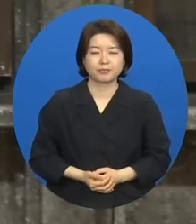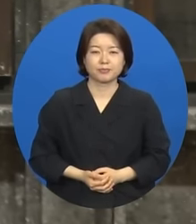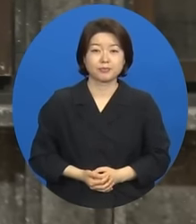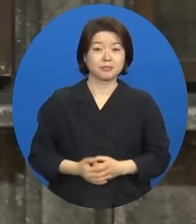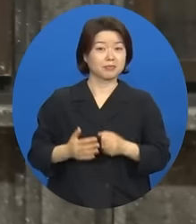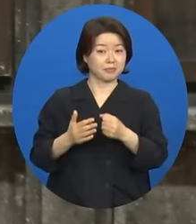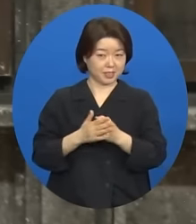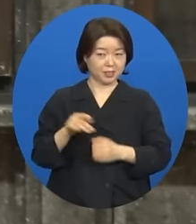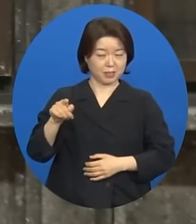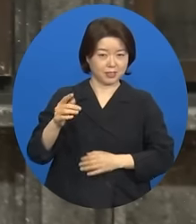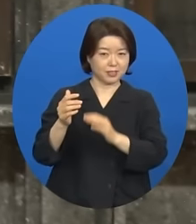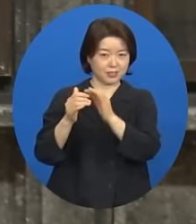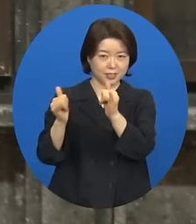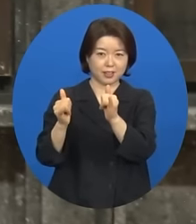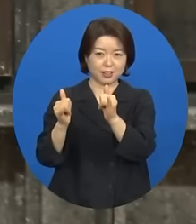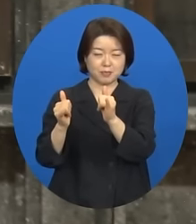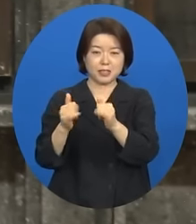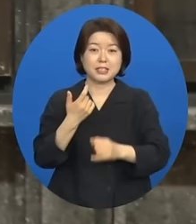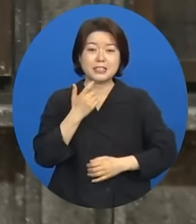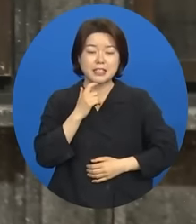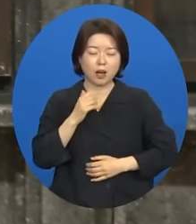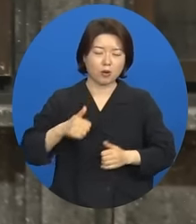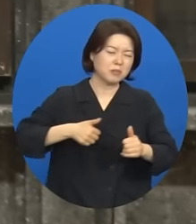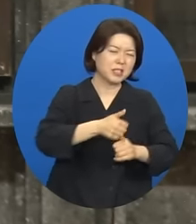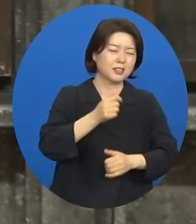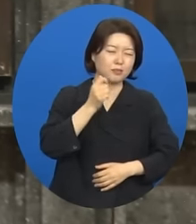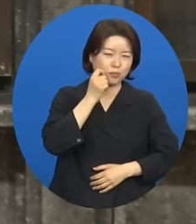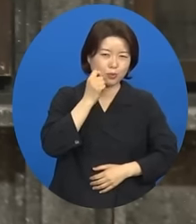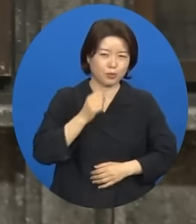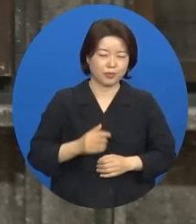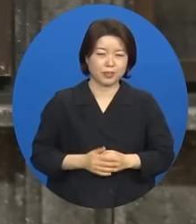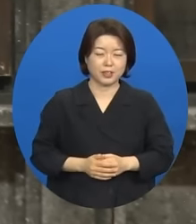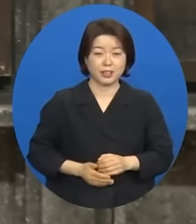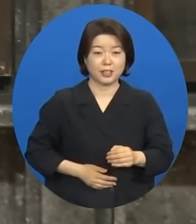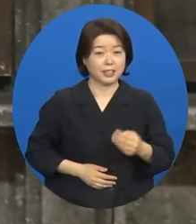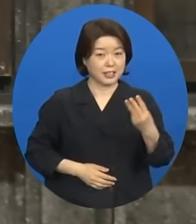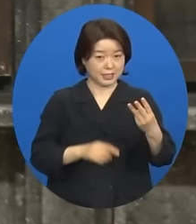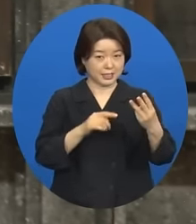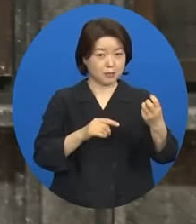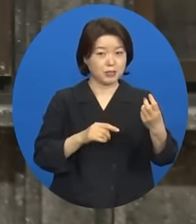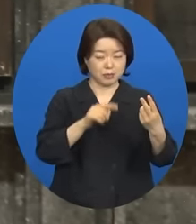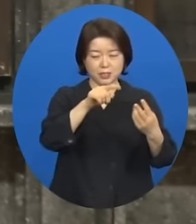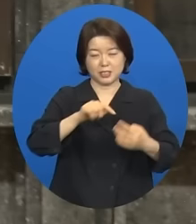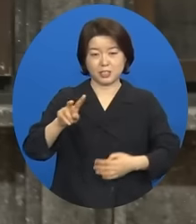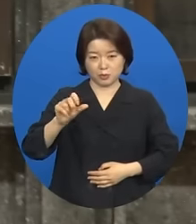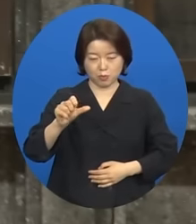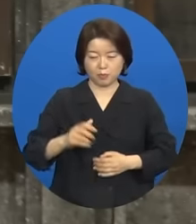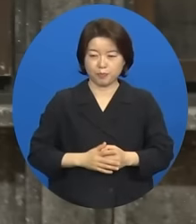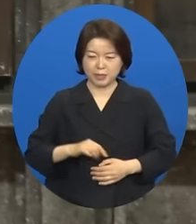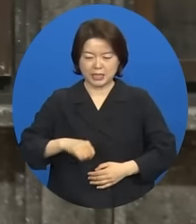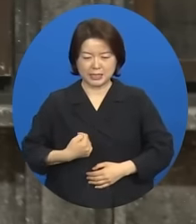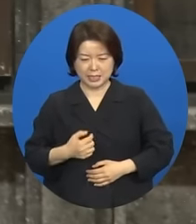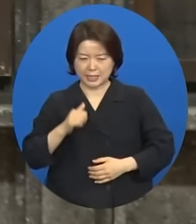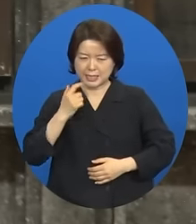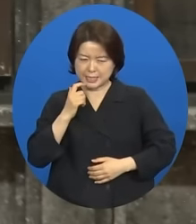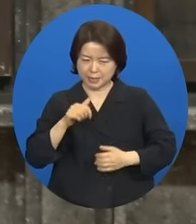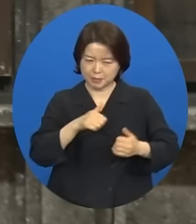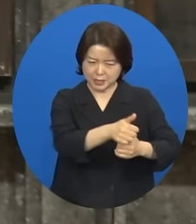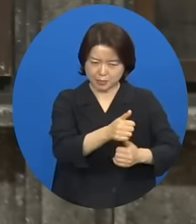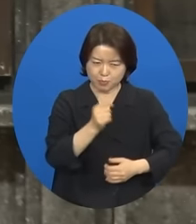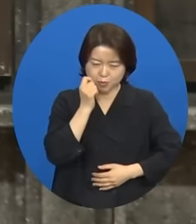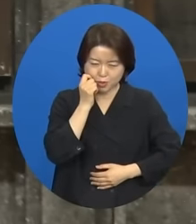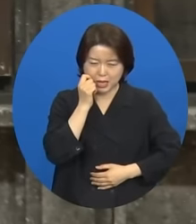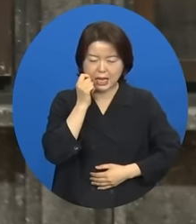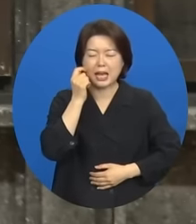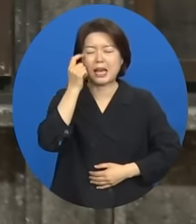그래서 그 사람이 야곱을 이기지 못합니다. 25절 자기가 야곱을 이기지 못함을 보고.